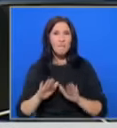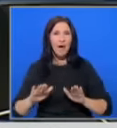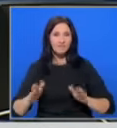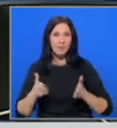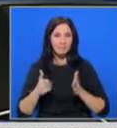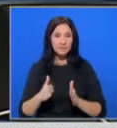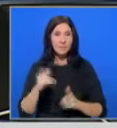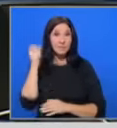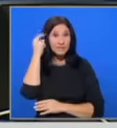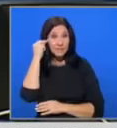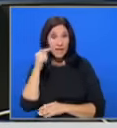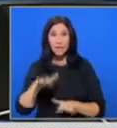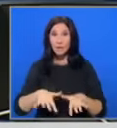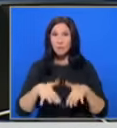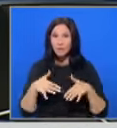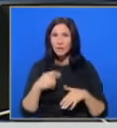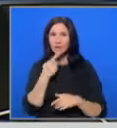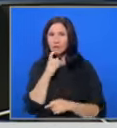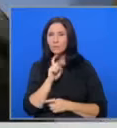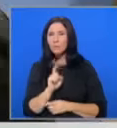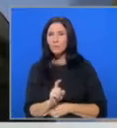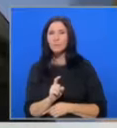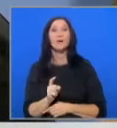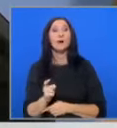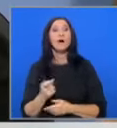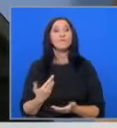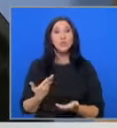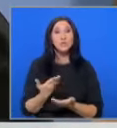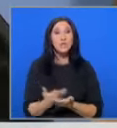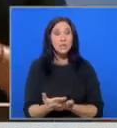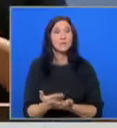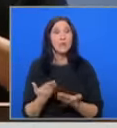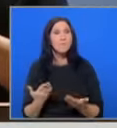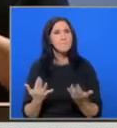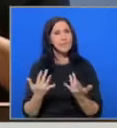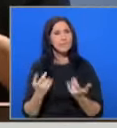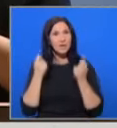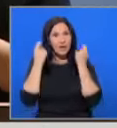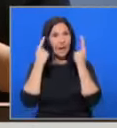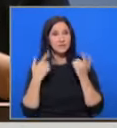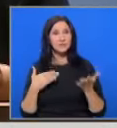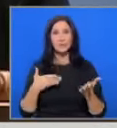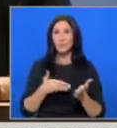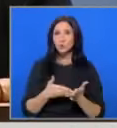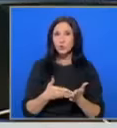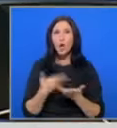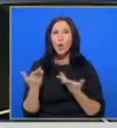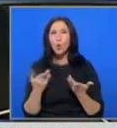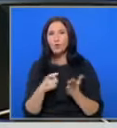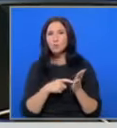писта. Председателят на парламента зададе въпрос към вносителите и предизвика реакцията на опозицията.